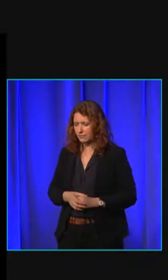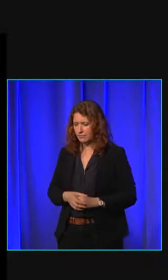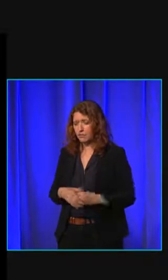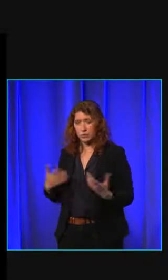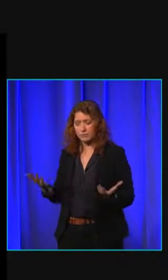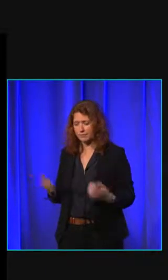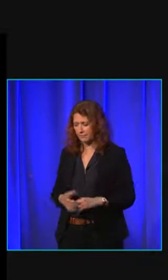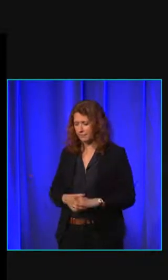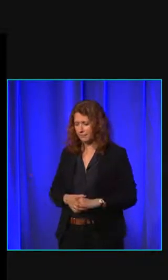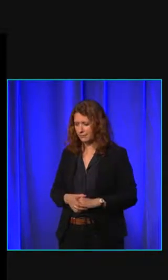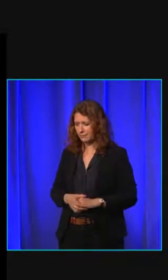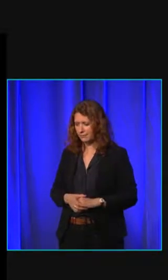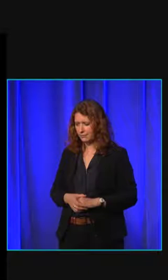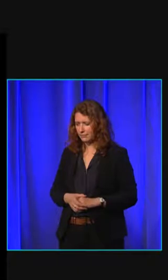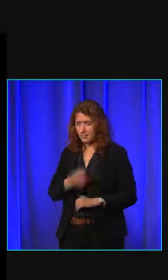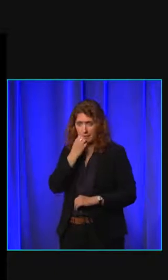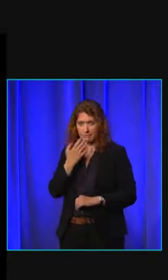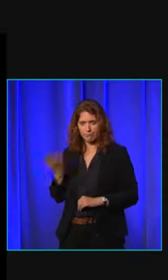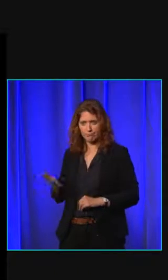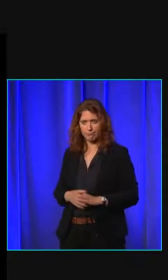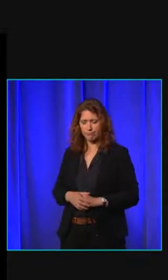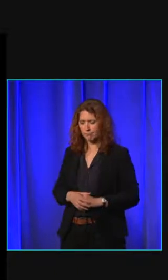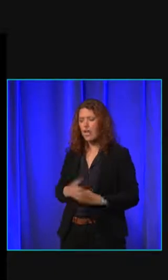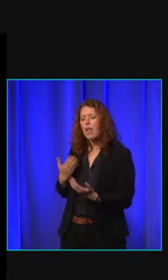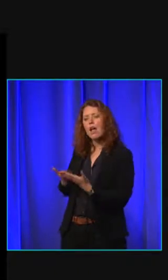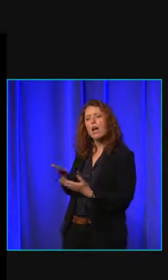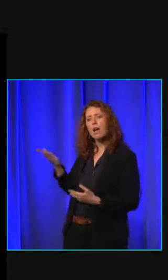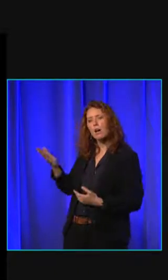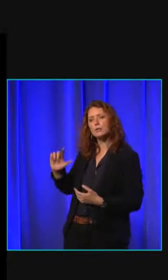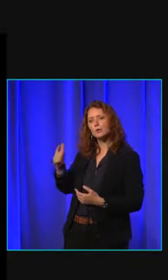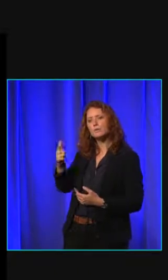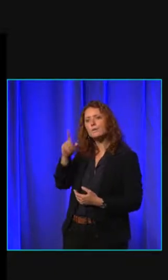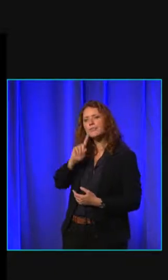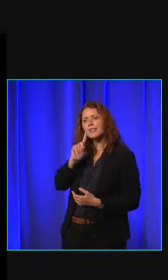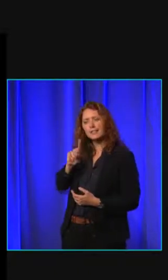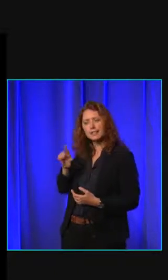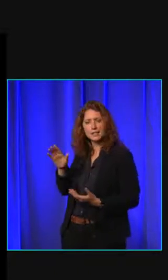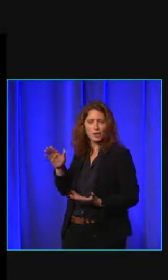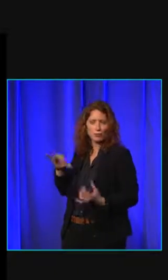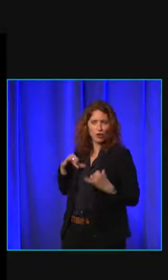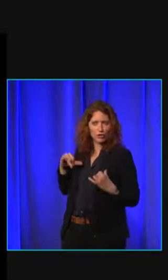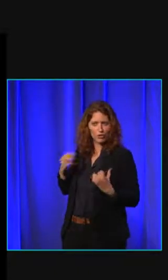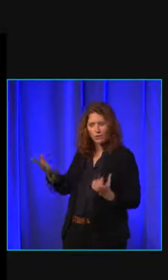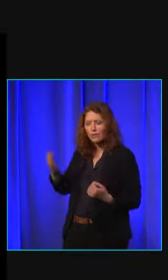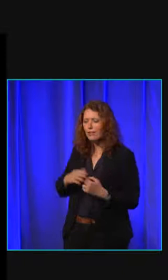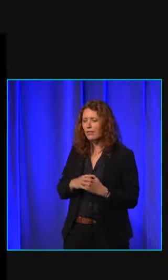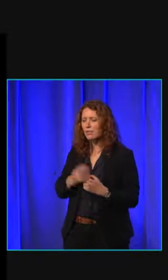Voilà. Très bien. Ici, cette petite jeune fille, vous